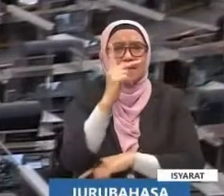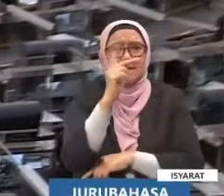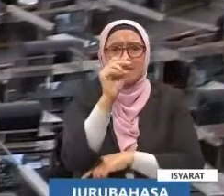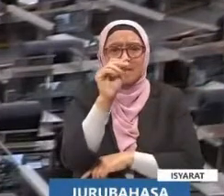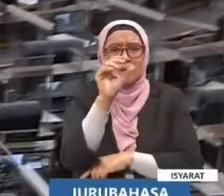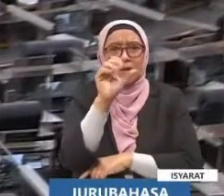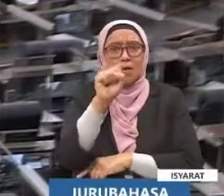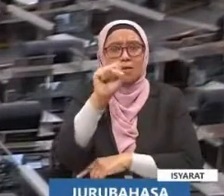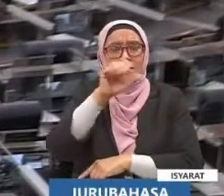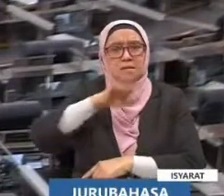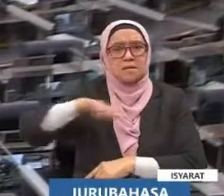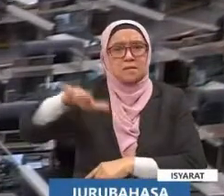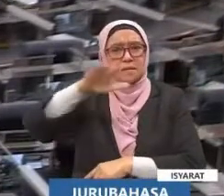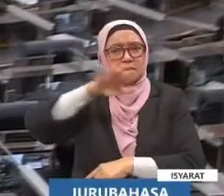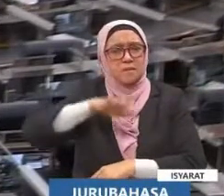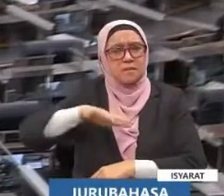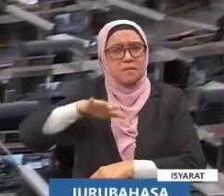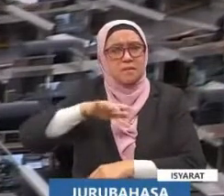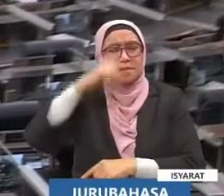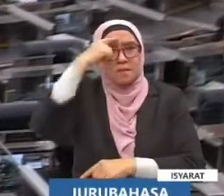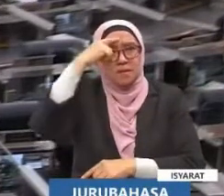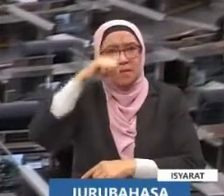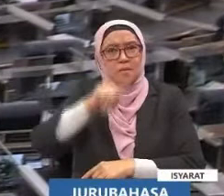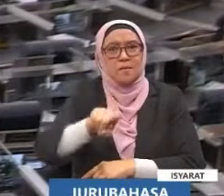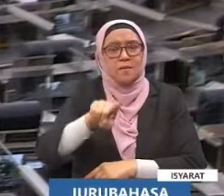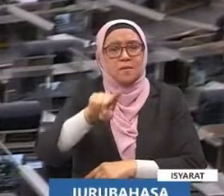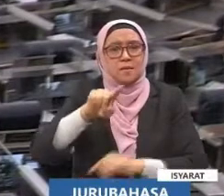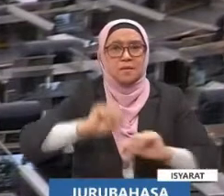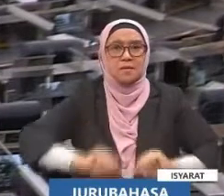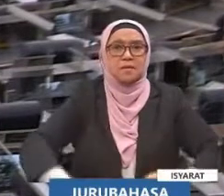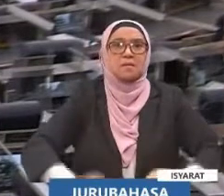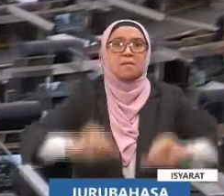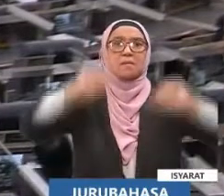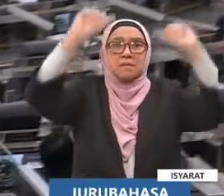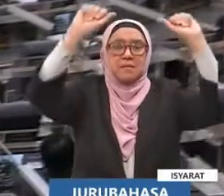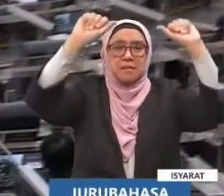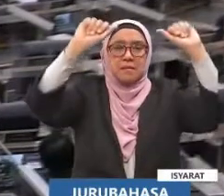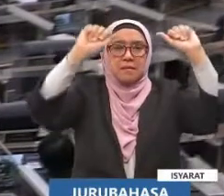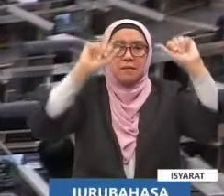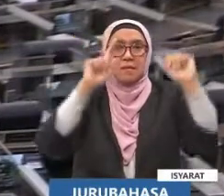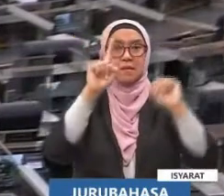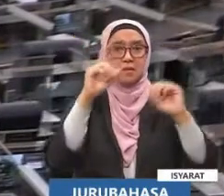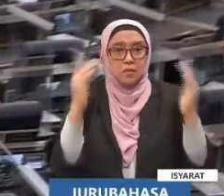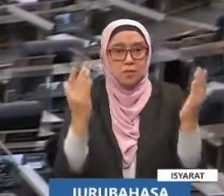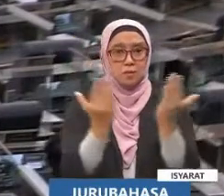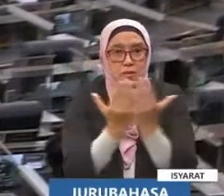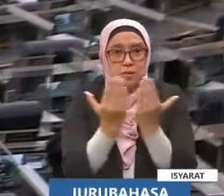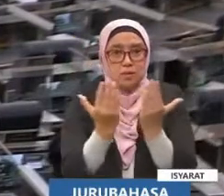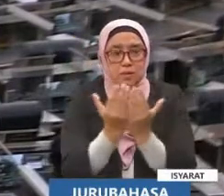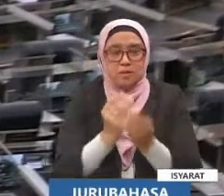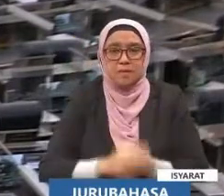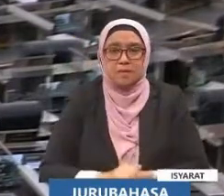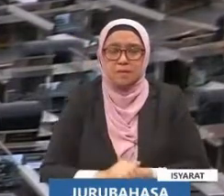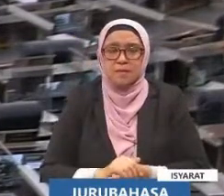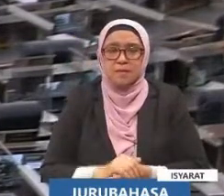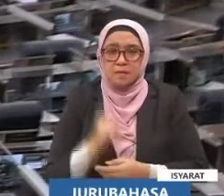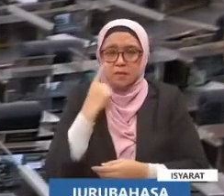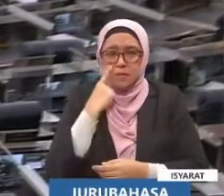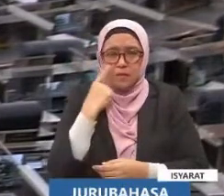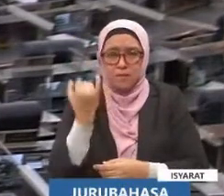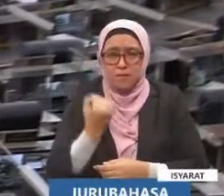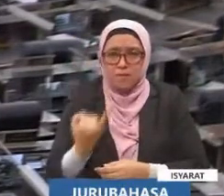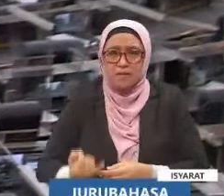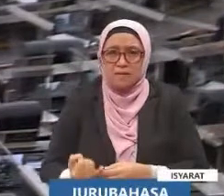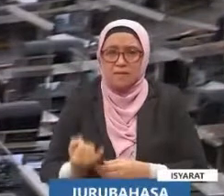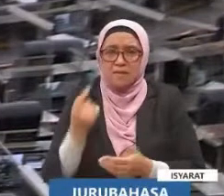Hotspur rate punthuk menaik taraf as satu sekolah ada ini